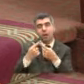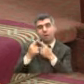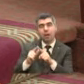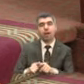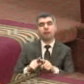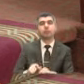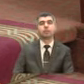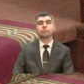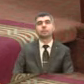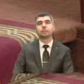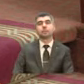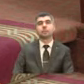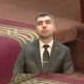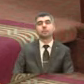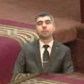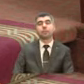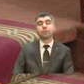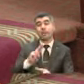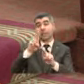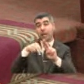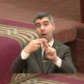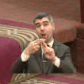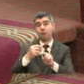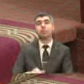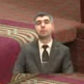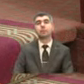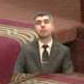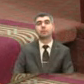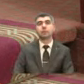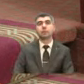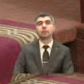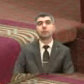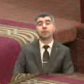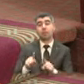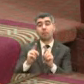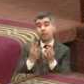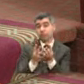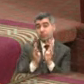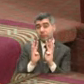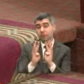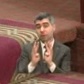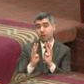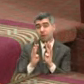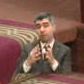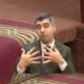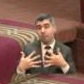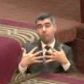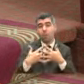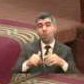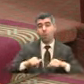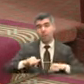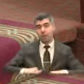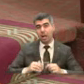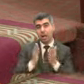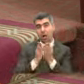وليس العكس. جوابكم الجواب على هذا السؤال أنه هذه اللجنة المختلطة من طبعا من وزارتي